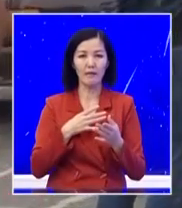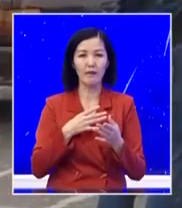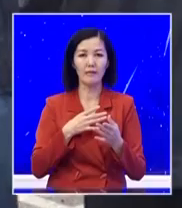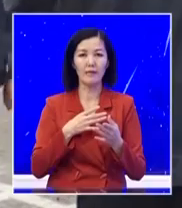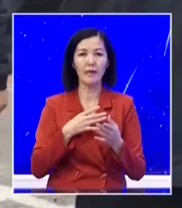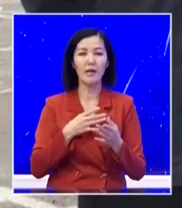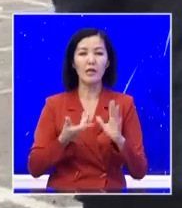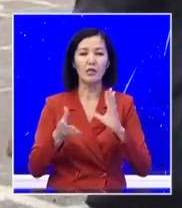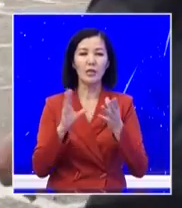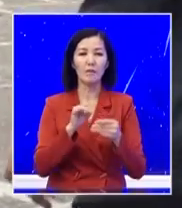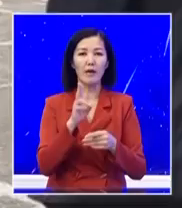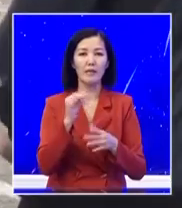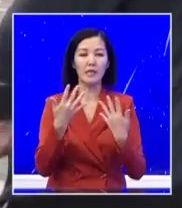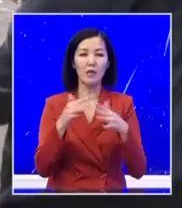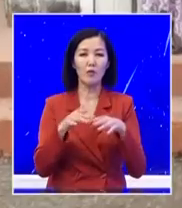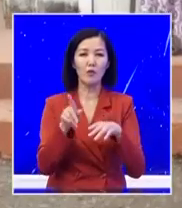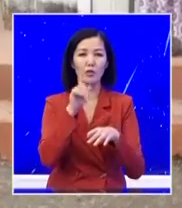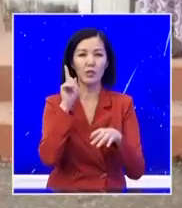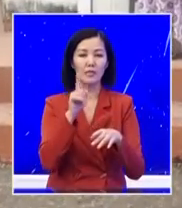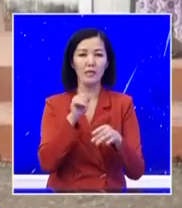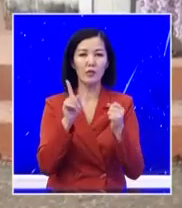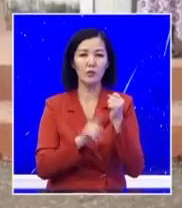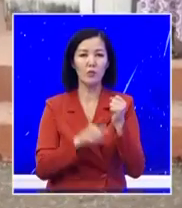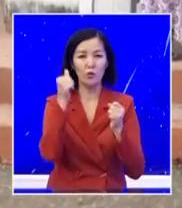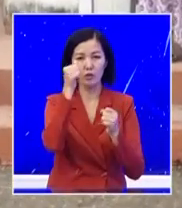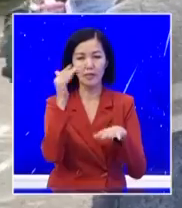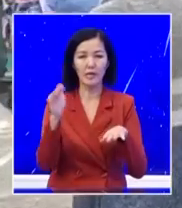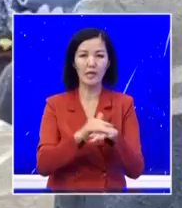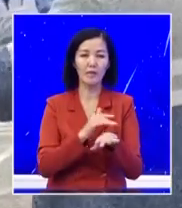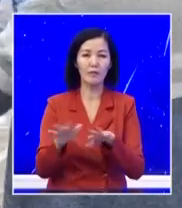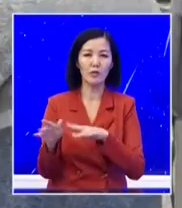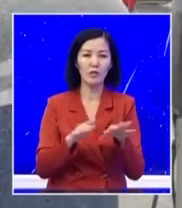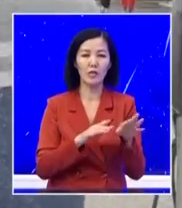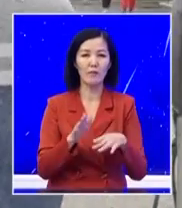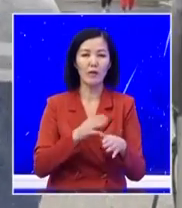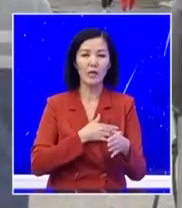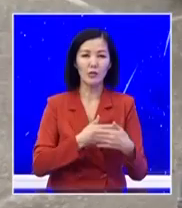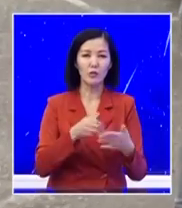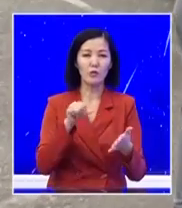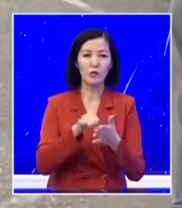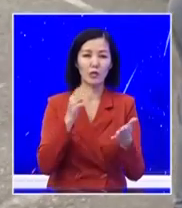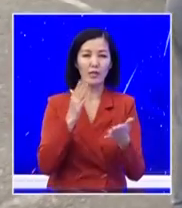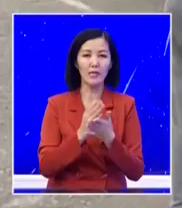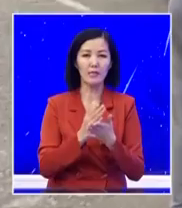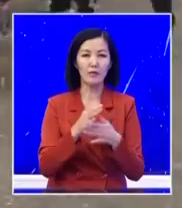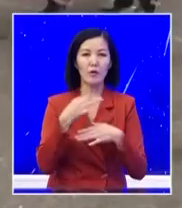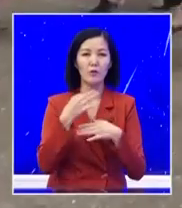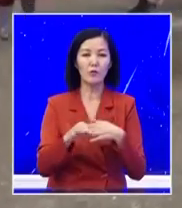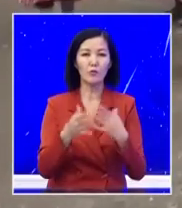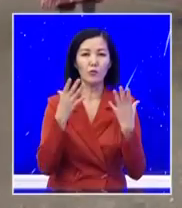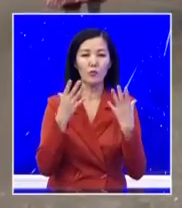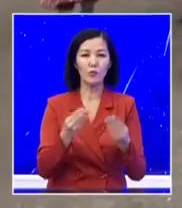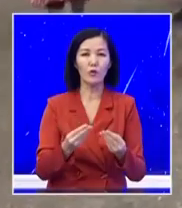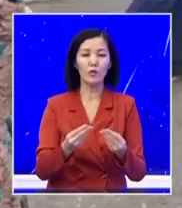айтып батасын берді. Жалпы Ақтерек ауылының жастары соңғы жылдары қайырымдылық жасаумен жүйелі түрде айналысып келеді. Олар